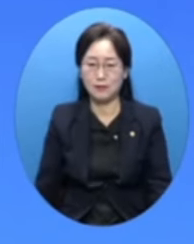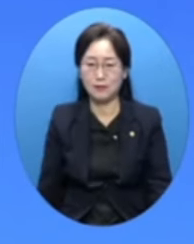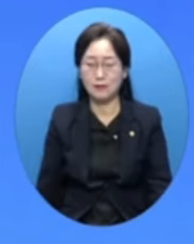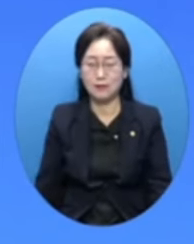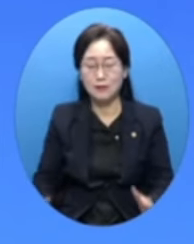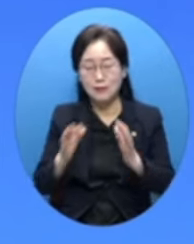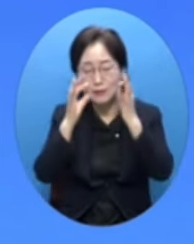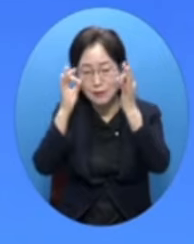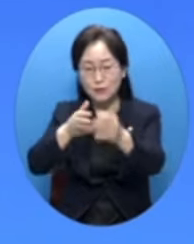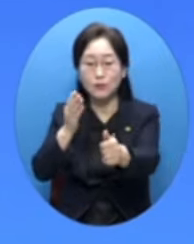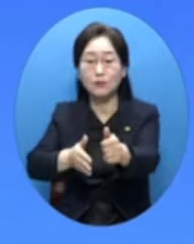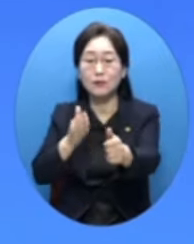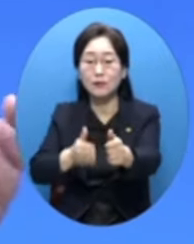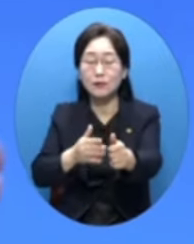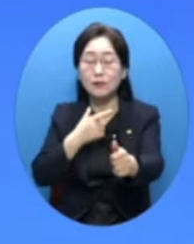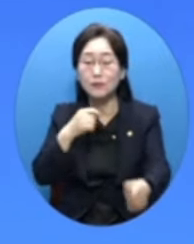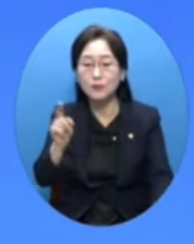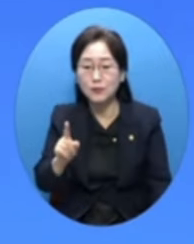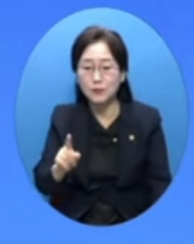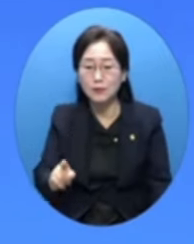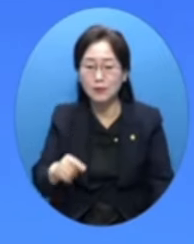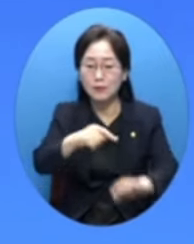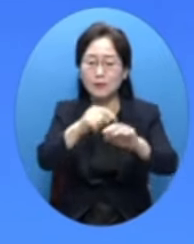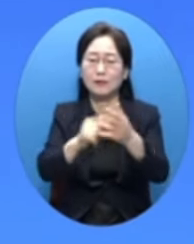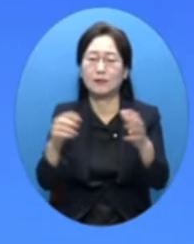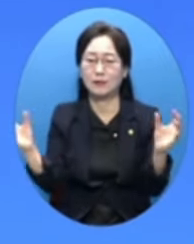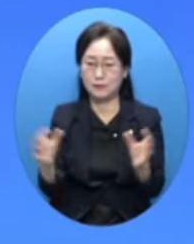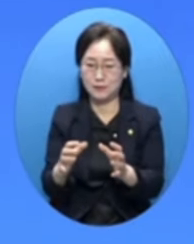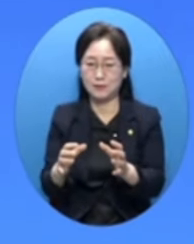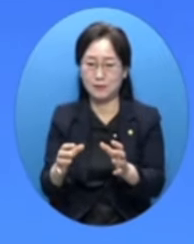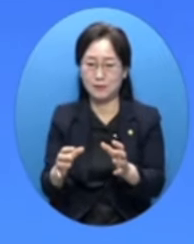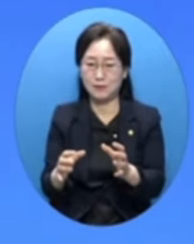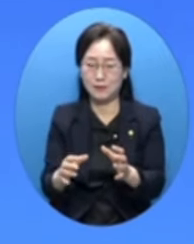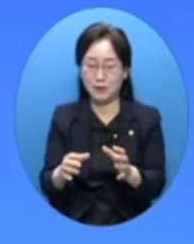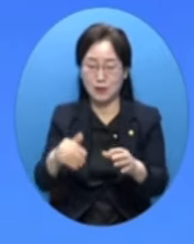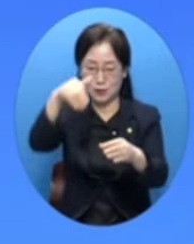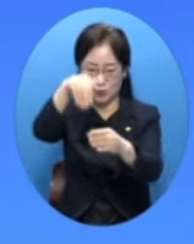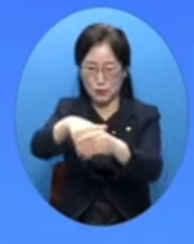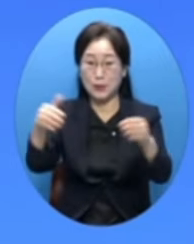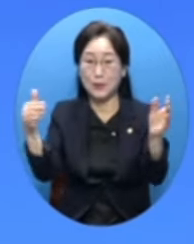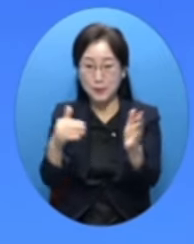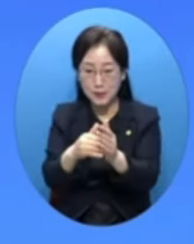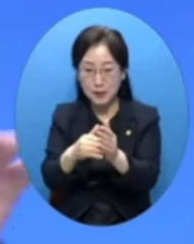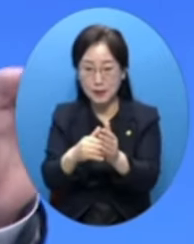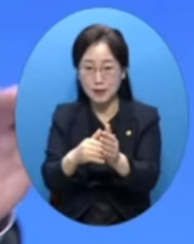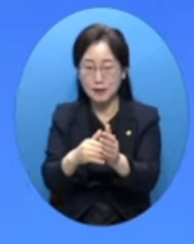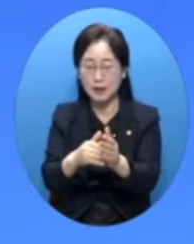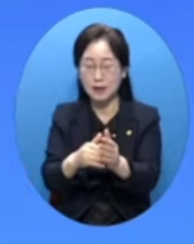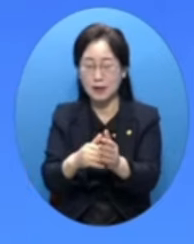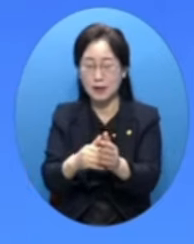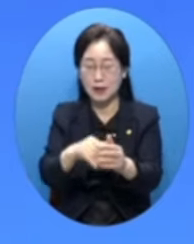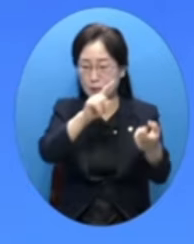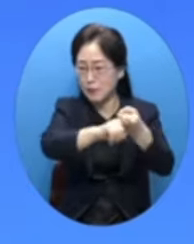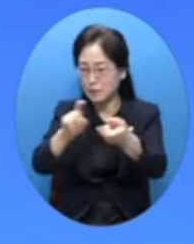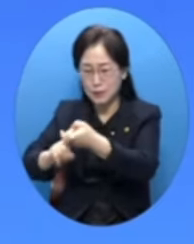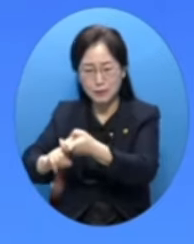간절히 바라고 원하는 것은 우리 모두가 이제 한마음 되어서 이제 총선이 다 끝났으니까 이제 더 이상 편이